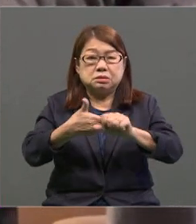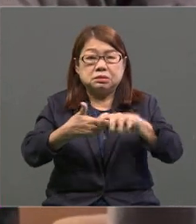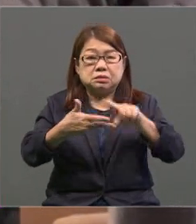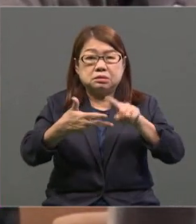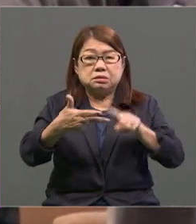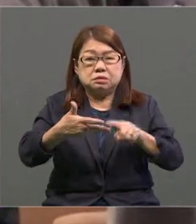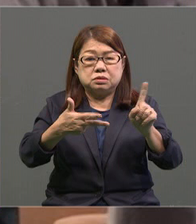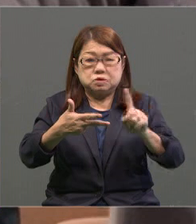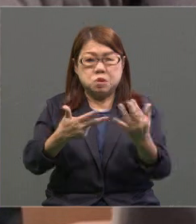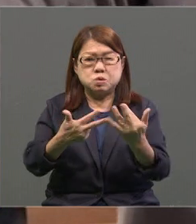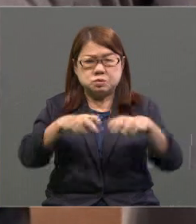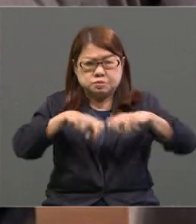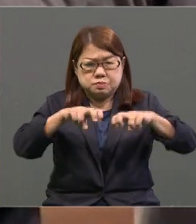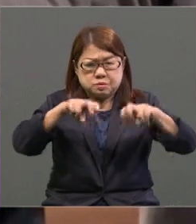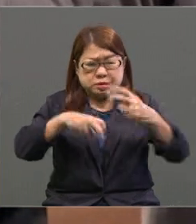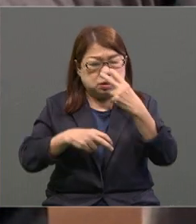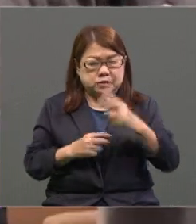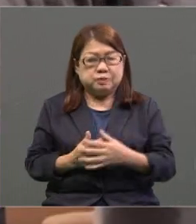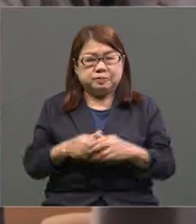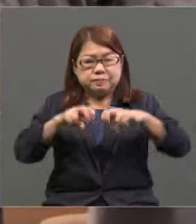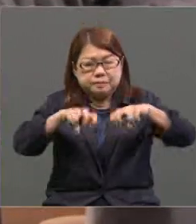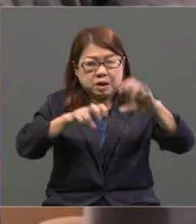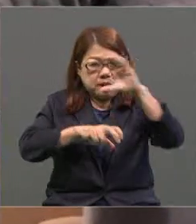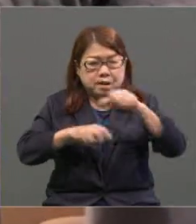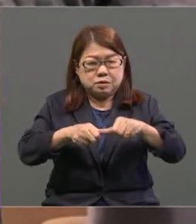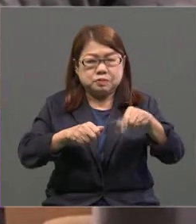กำลังซิ่งอยู่แล้วเชื่อว่านจะได้